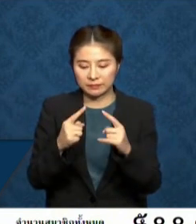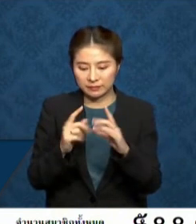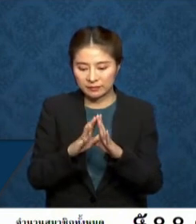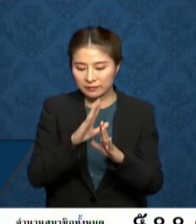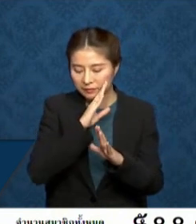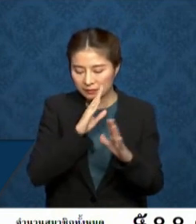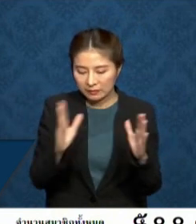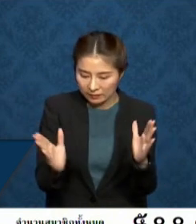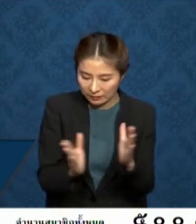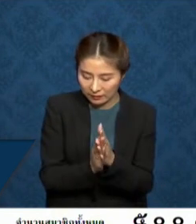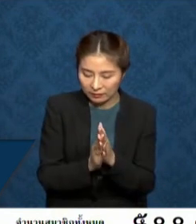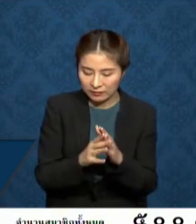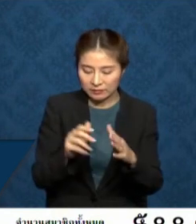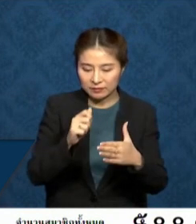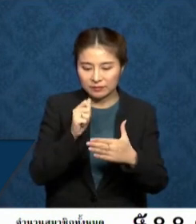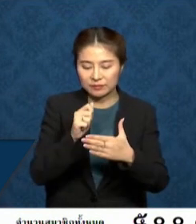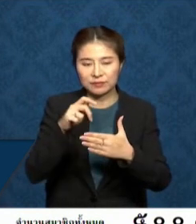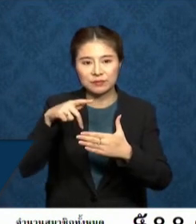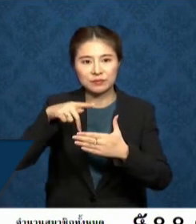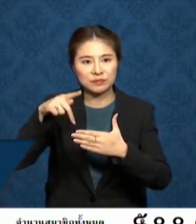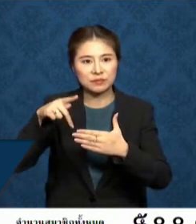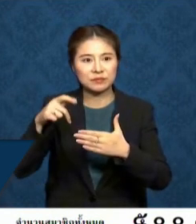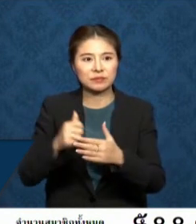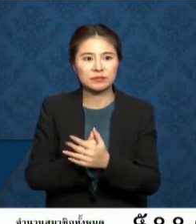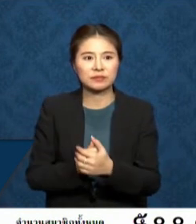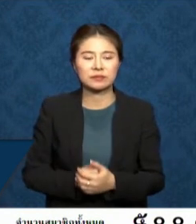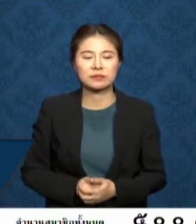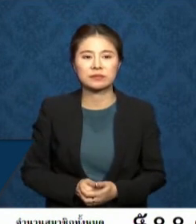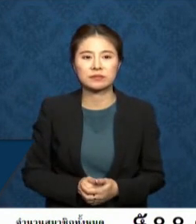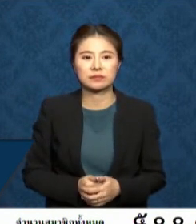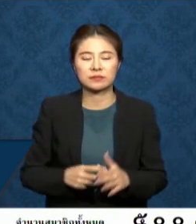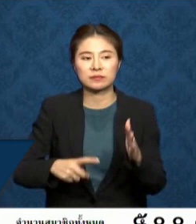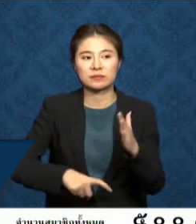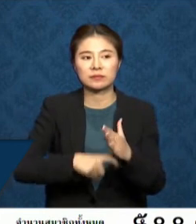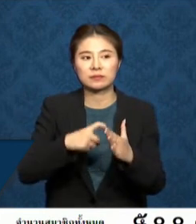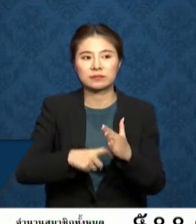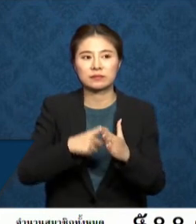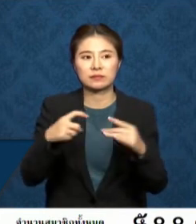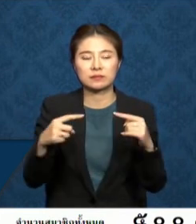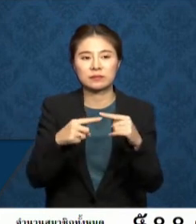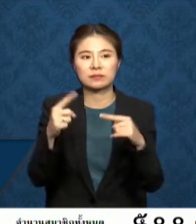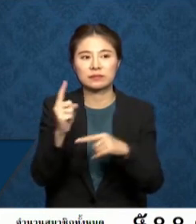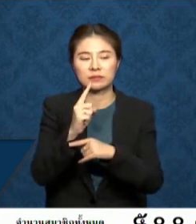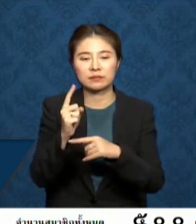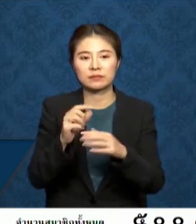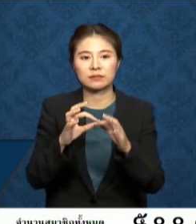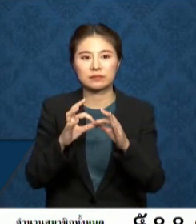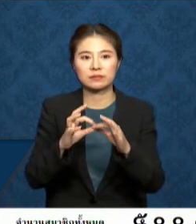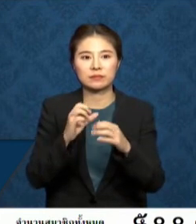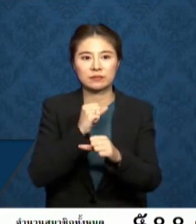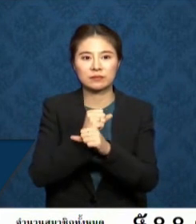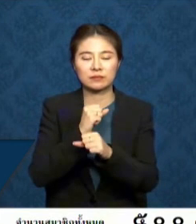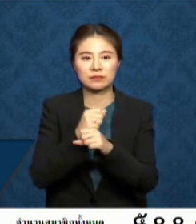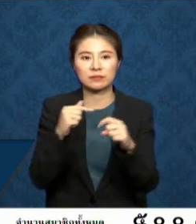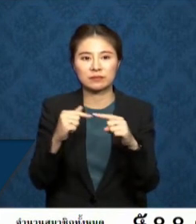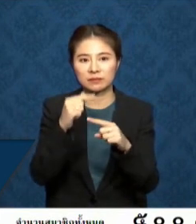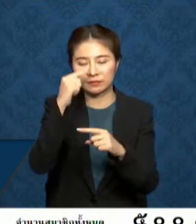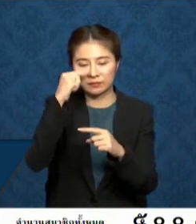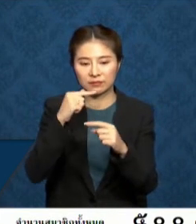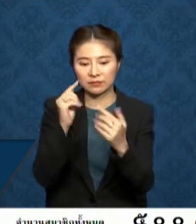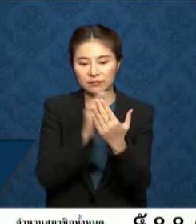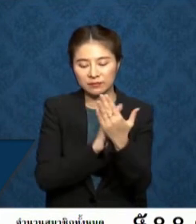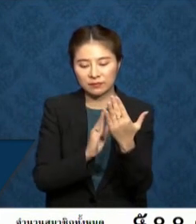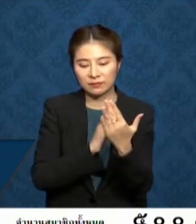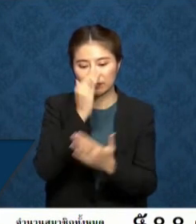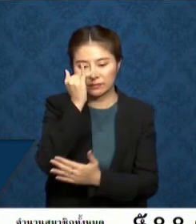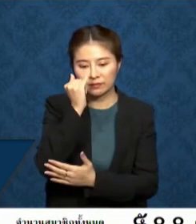พฤติกรรมของนักท่องเที่ยวส่วนมากได้อันนี้ก็จะสมเหตุสมผลนะครับเหตุผลย่อยอีกอันนึงครับแอปตัวนี้ทำในประเทศไทยเพื่อที่จะให้ผู้